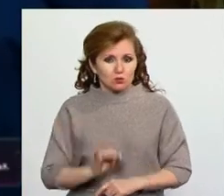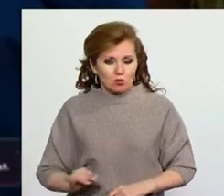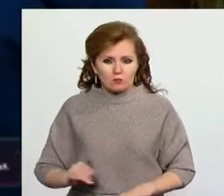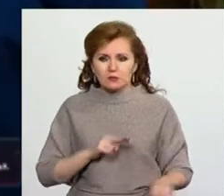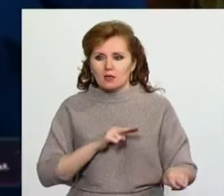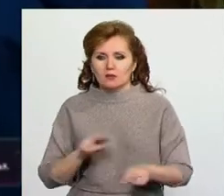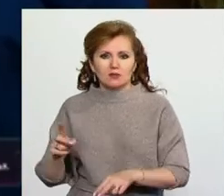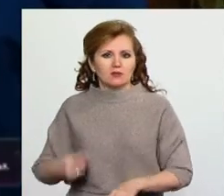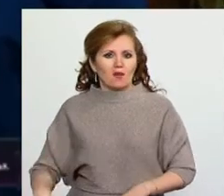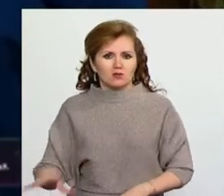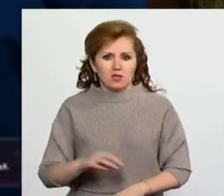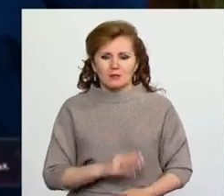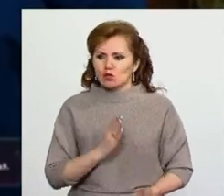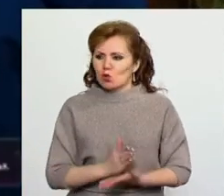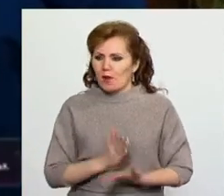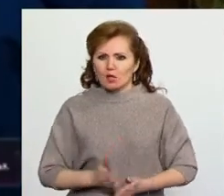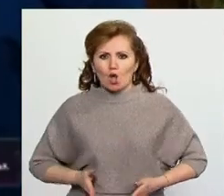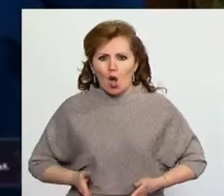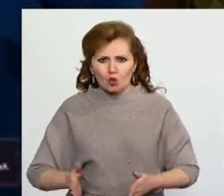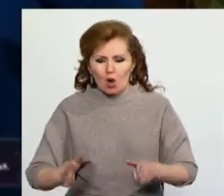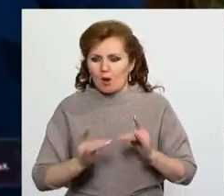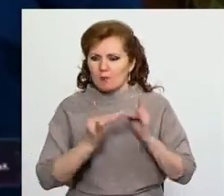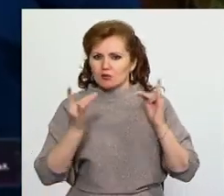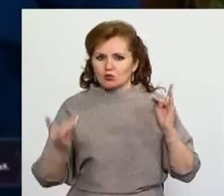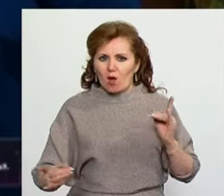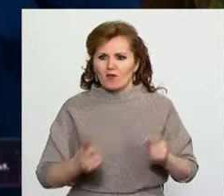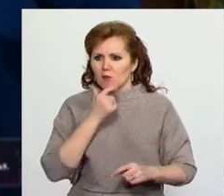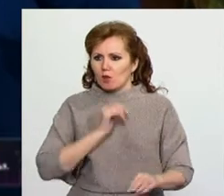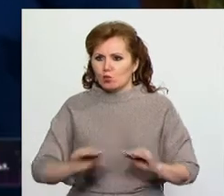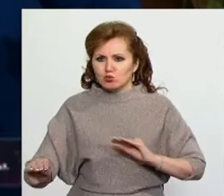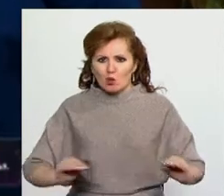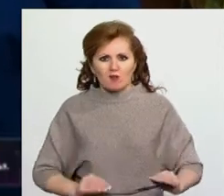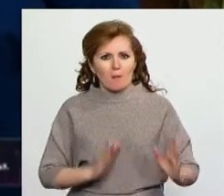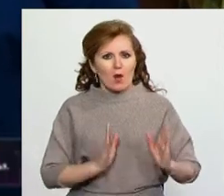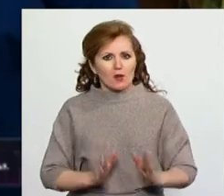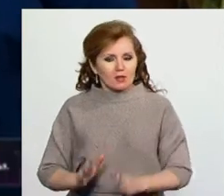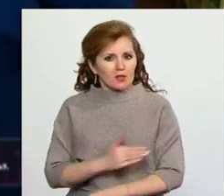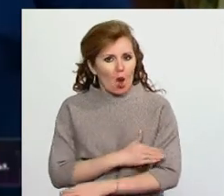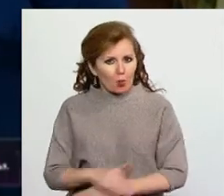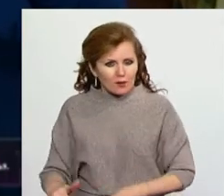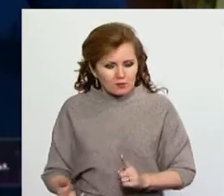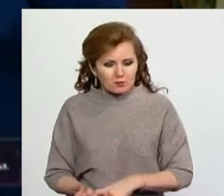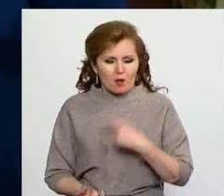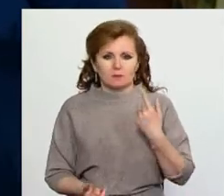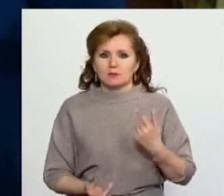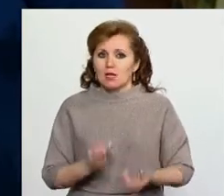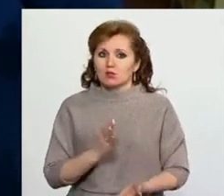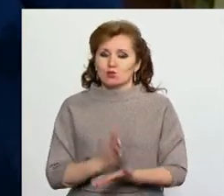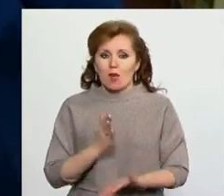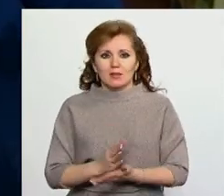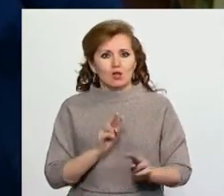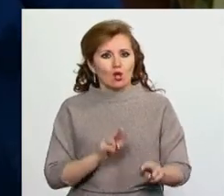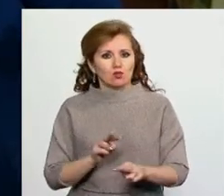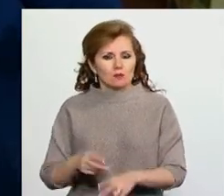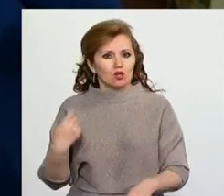За состоянием дорог, мостов, за благоустройством и порядком на улицах, за состоянием и контролем